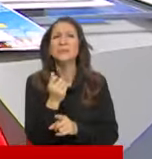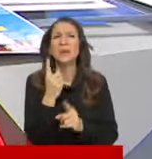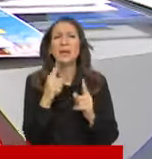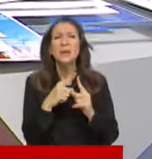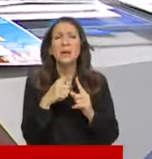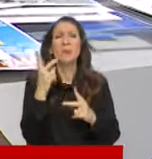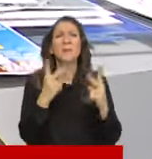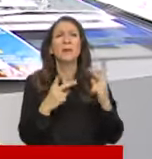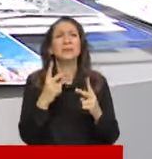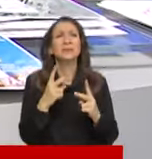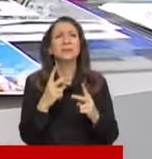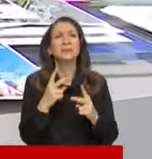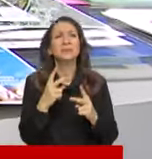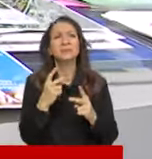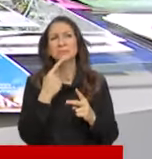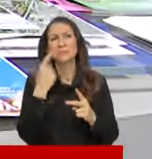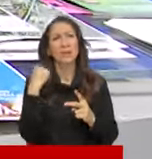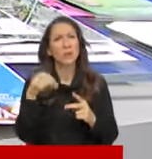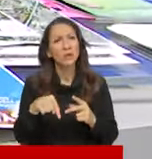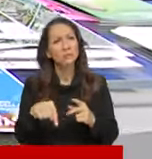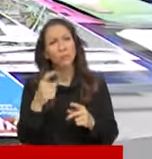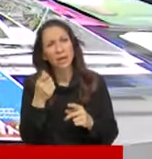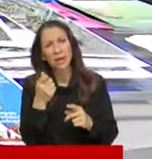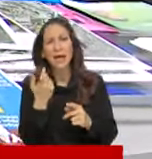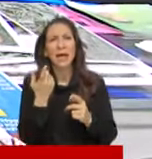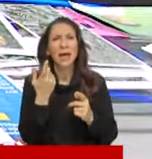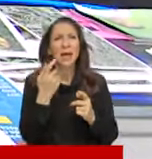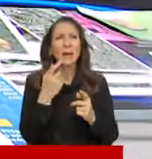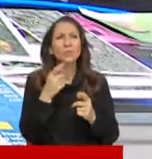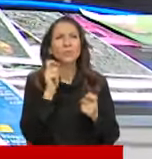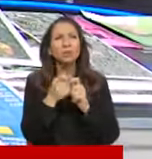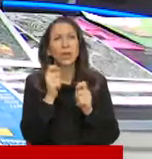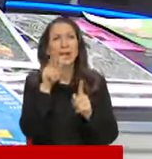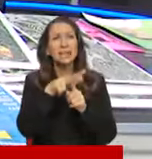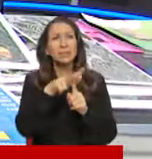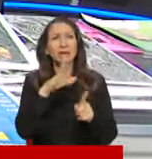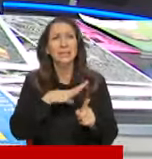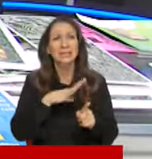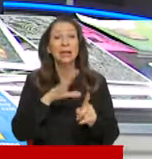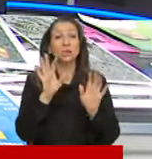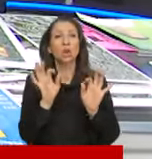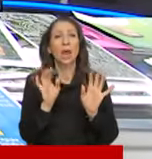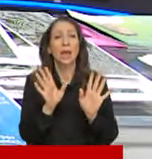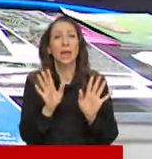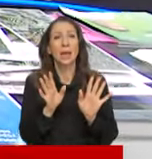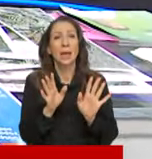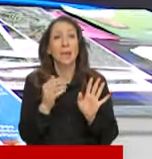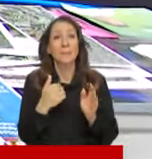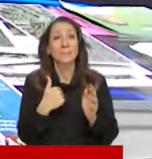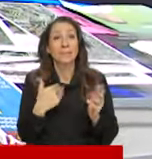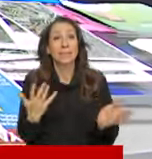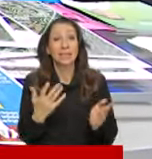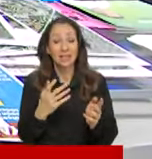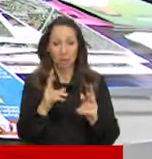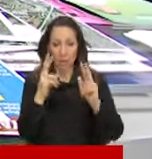hesaplaması var mı önünüzde Yani geçen sene bu kadardı Şimdi bu kadar belki de bu dönüşüme katılmak şö şöyle Eee Biz zaten